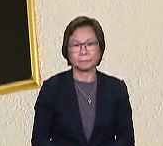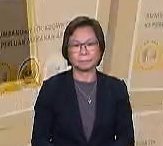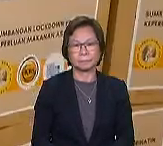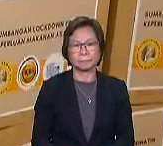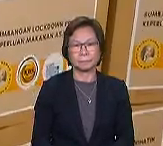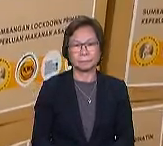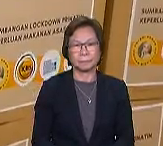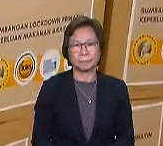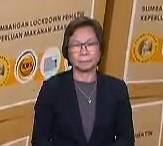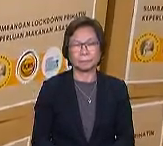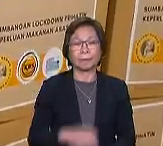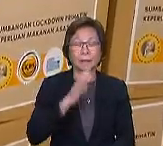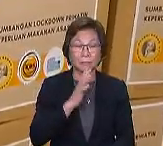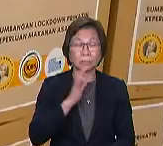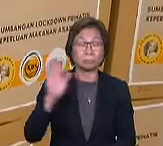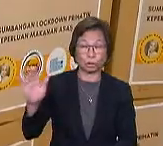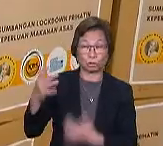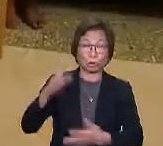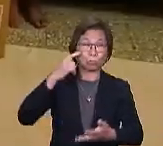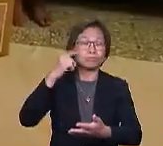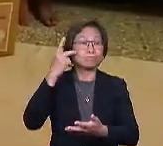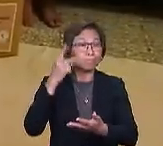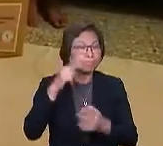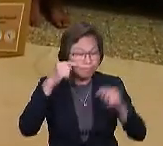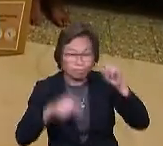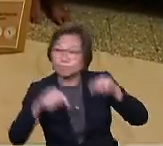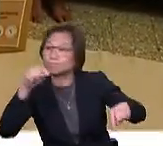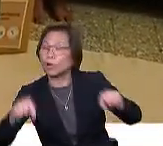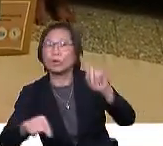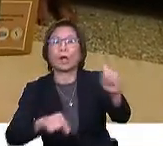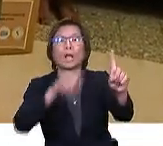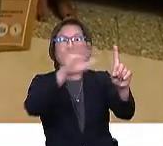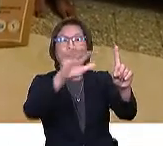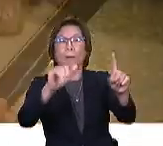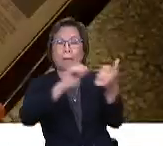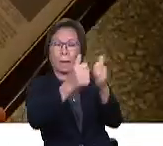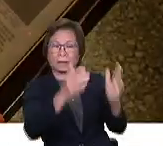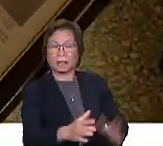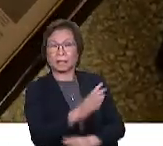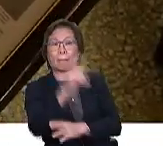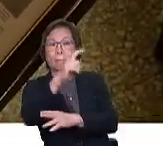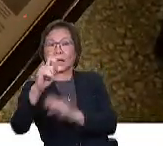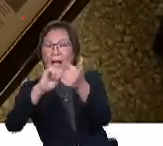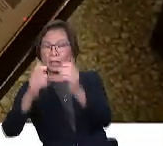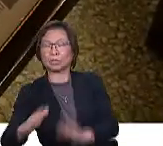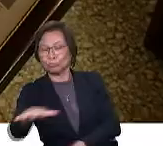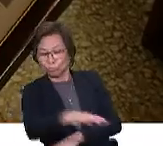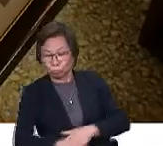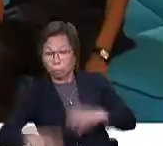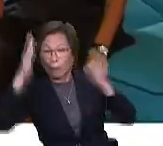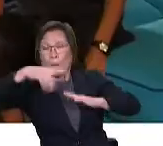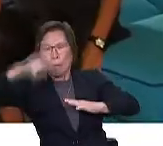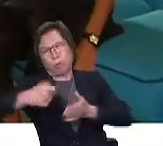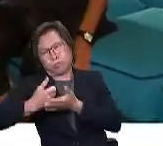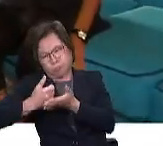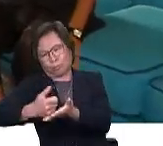Hai menurut beliau pihaknya telah mengenal pasti sebanyak 156 atlet dan bekas atlet di seluruh negara yang